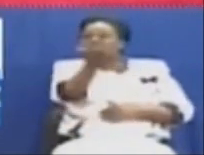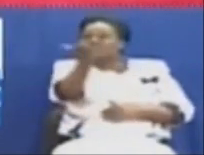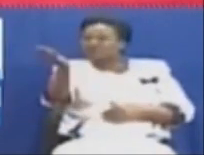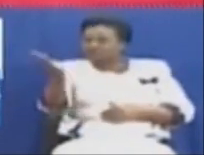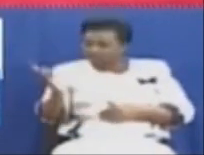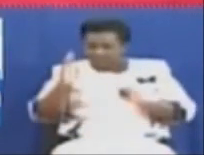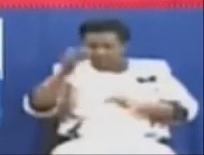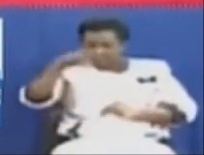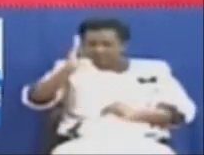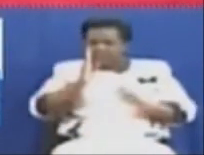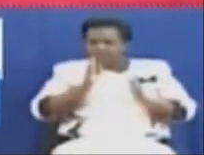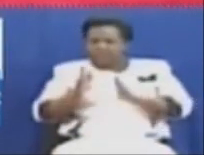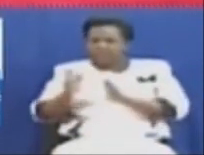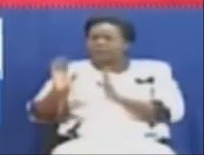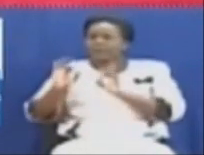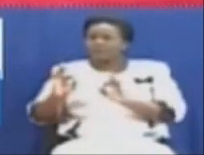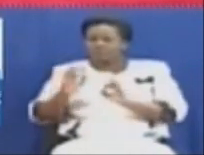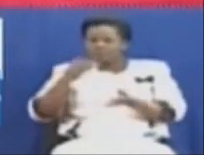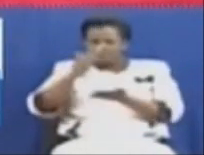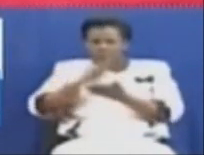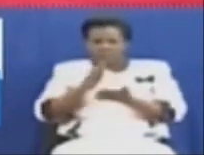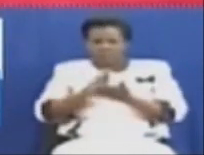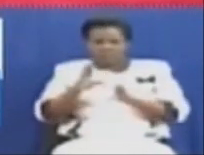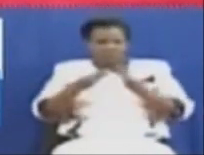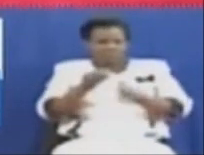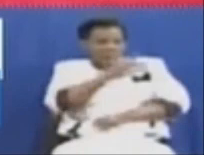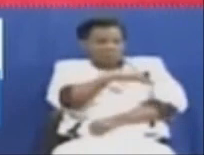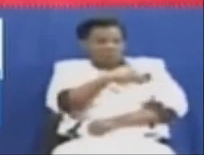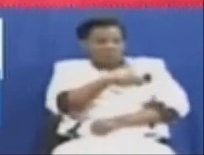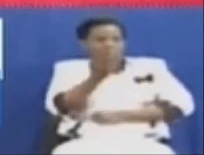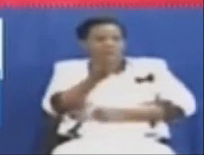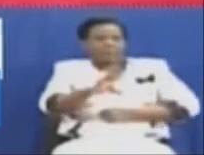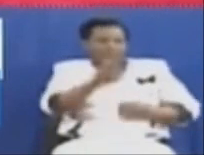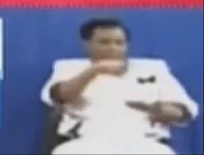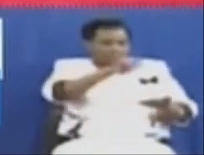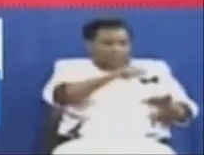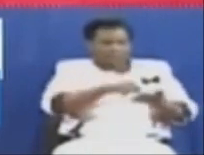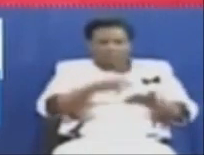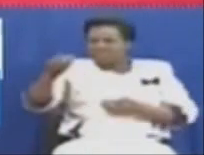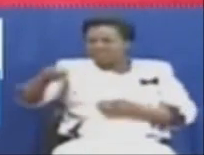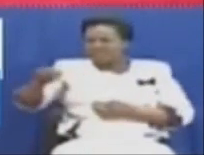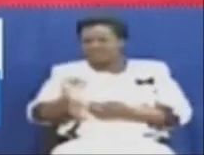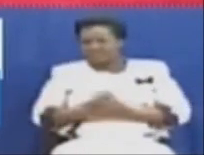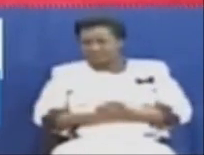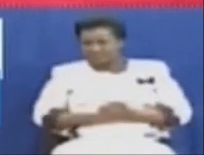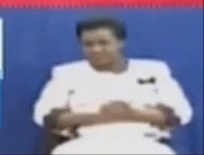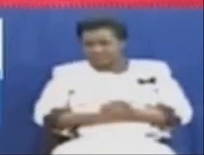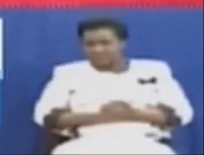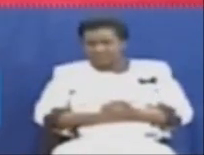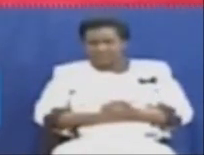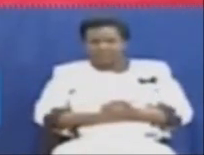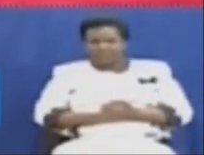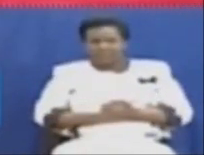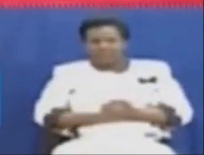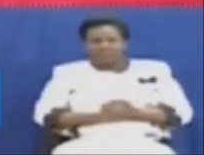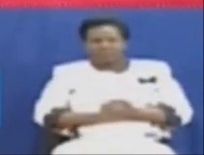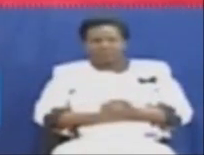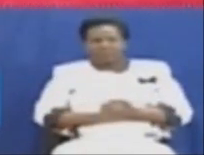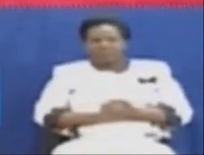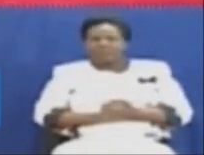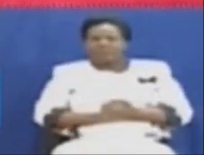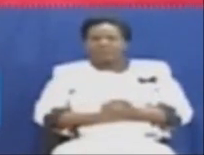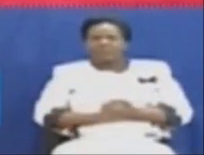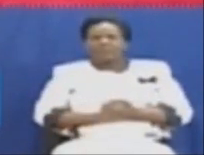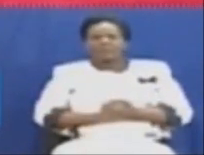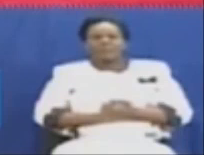yetu imejipanga kutoa huduma za maji mpaka vijijini, kama ambavyo tumeeleza na kama ambavyo Mheshimiwa mbunge ameeleza kwamba tunahitaji